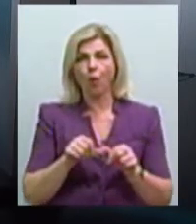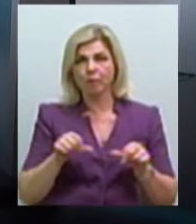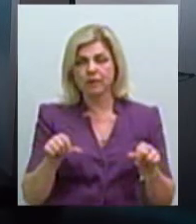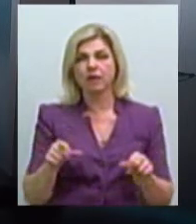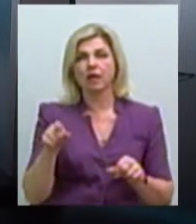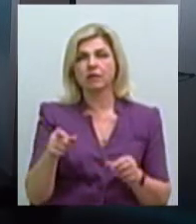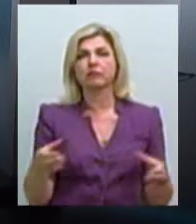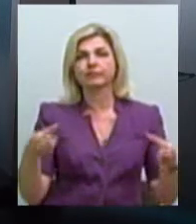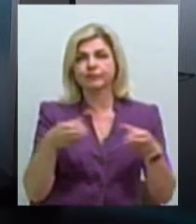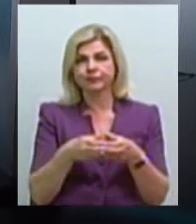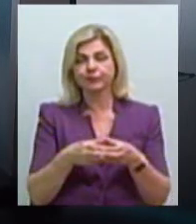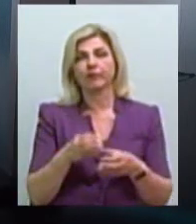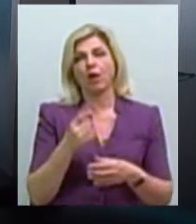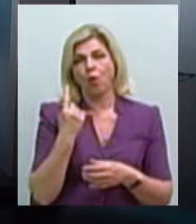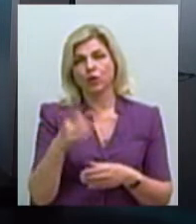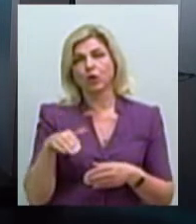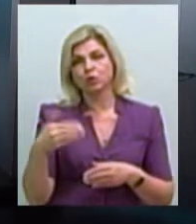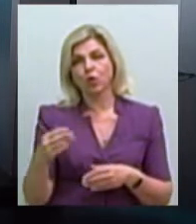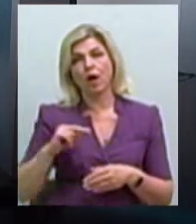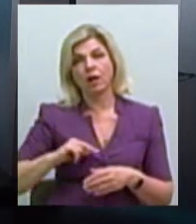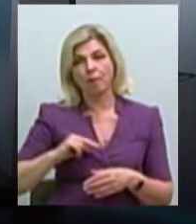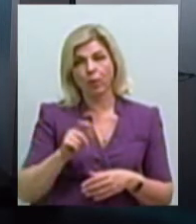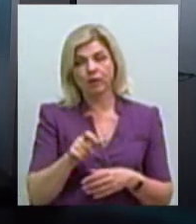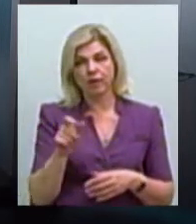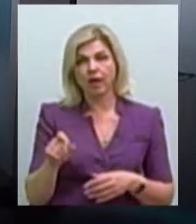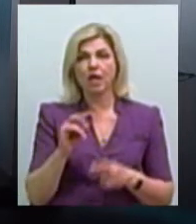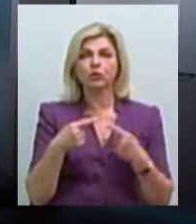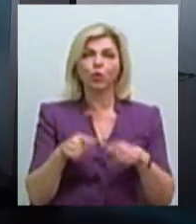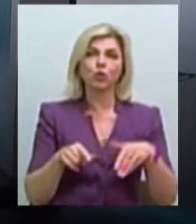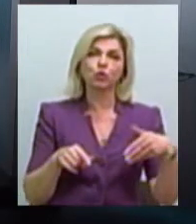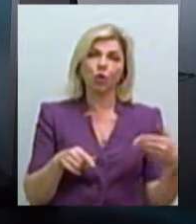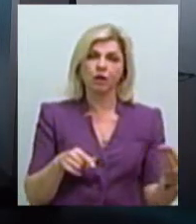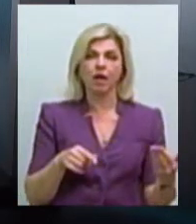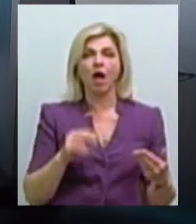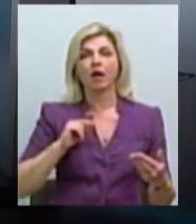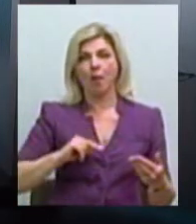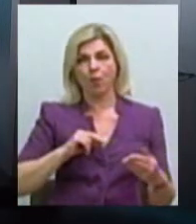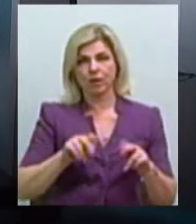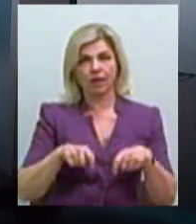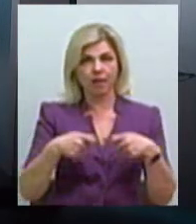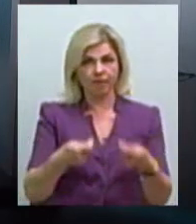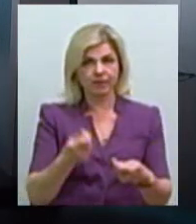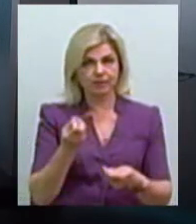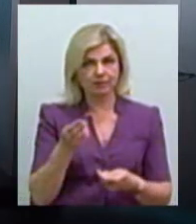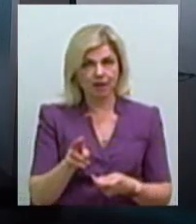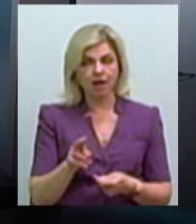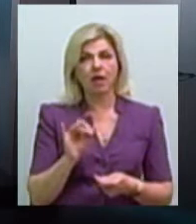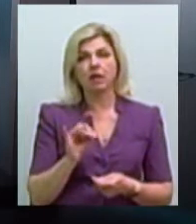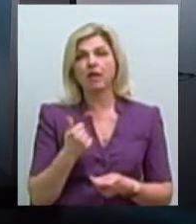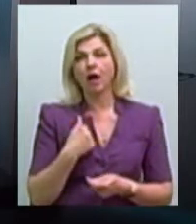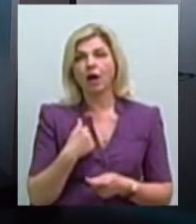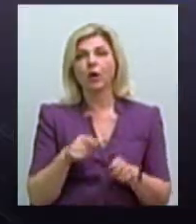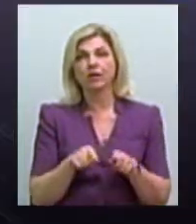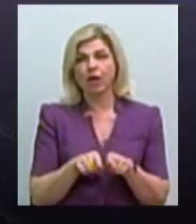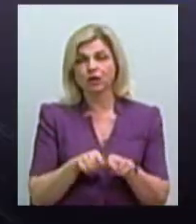представників сторін. З одного боку, наймані працівники, з іншого боку, сторона роботодавців. І я тут